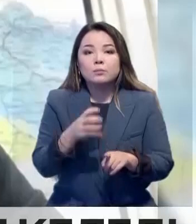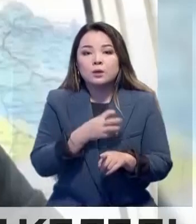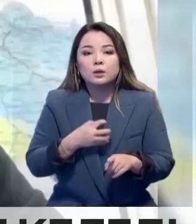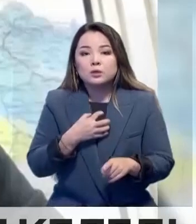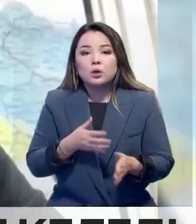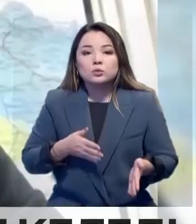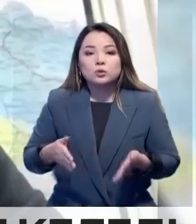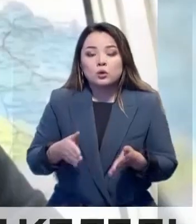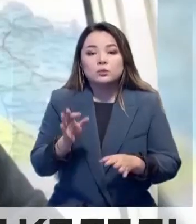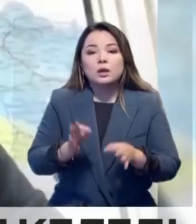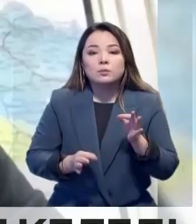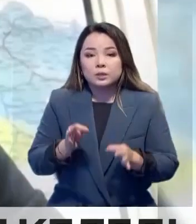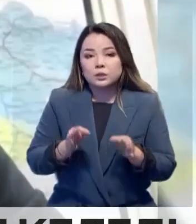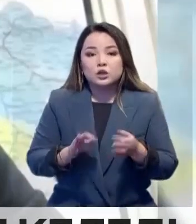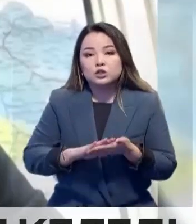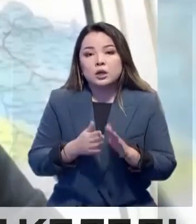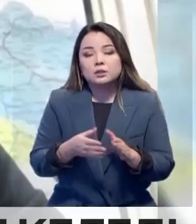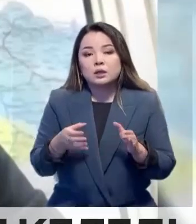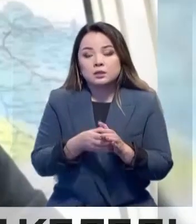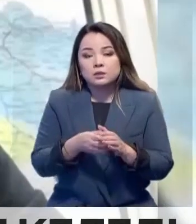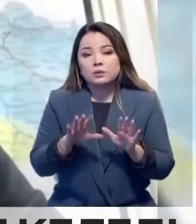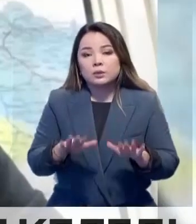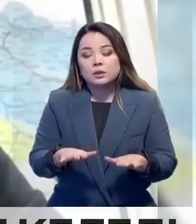бар жолдардың нормативтік жағдайда